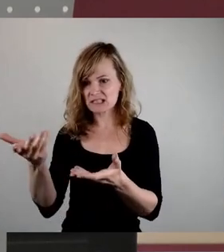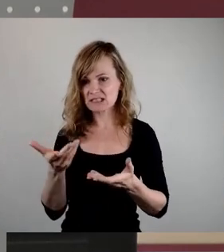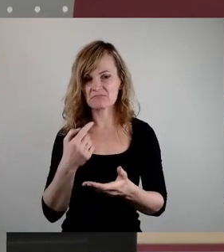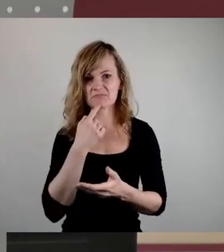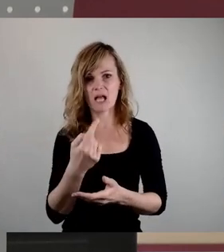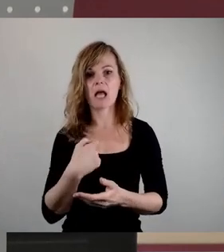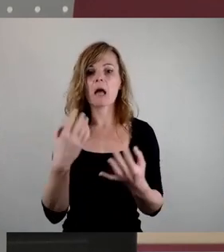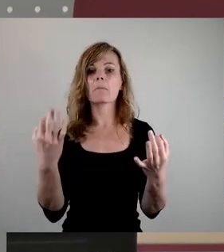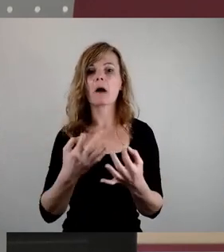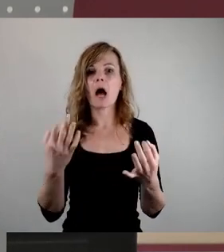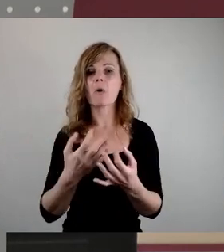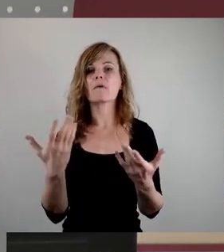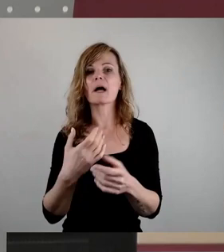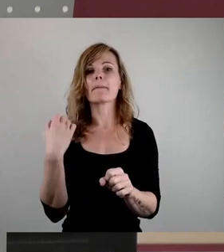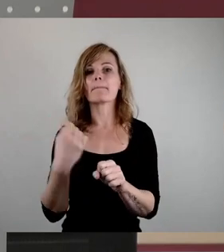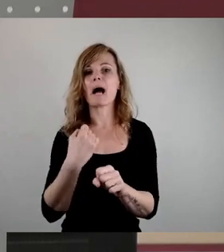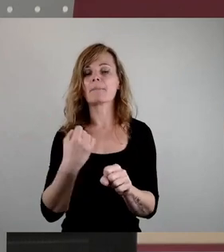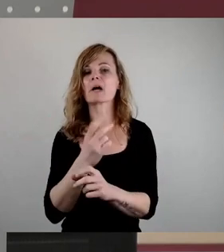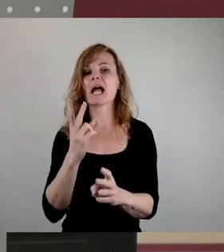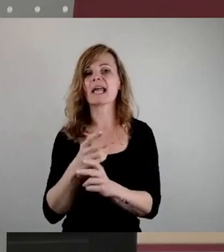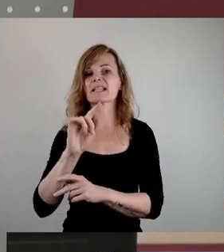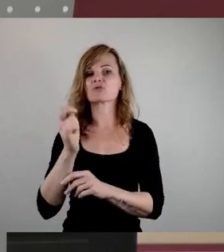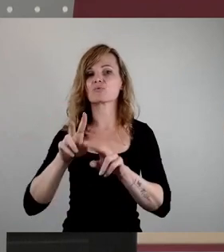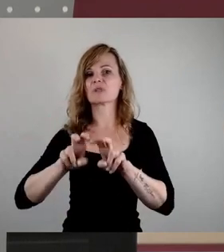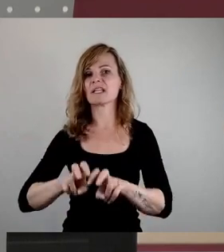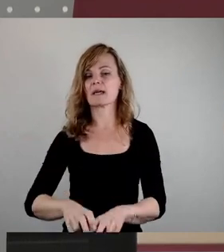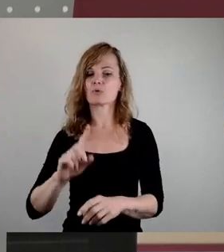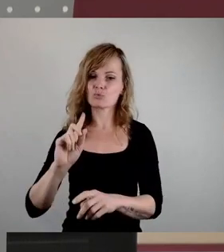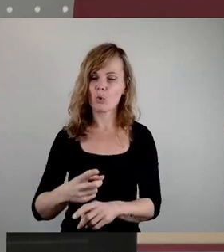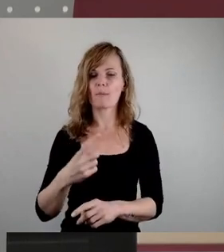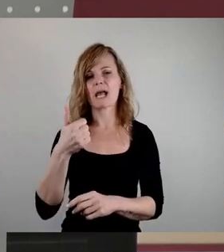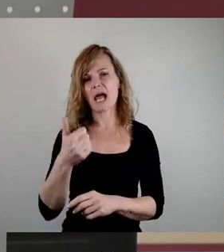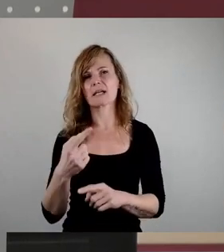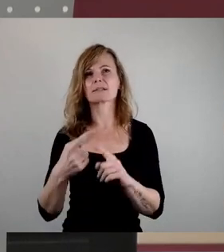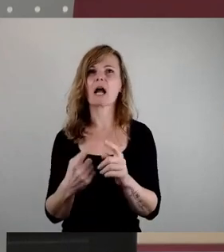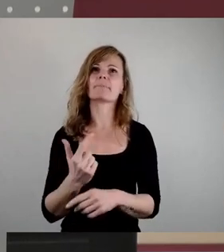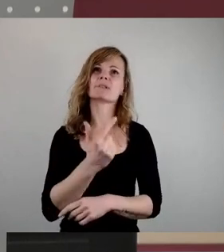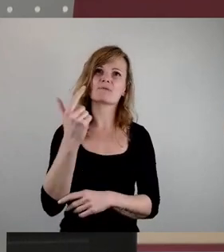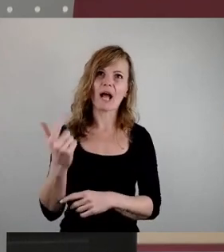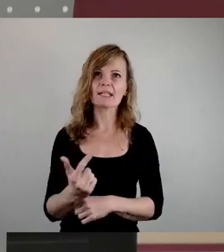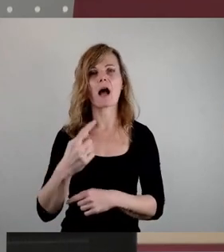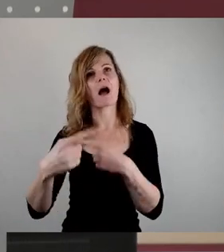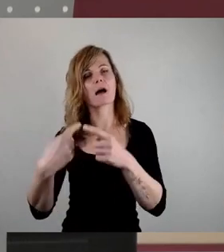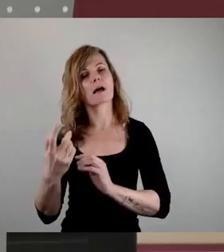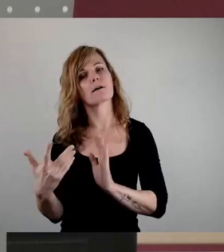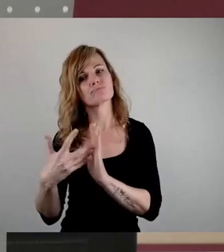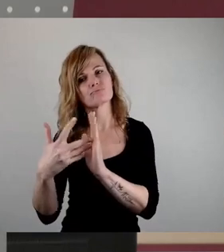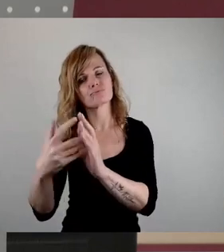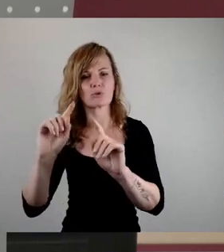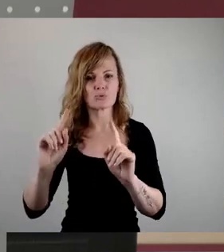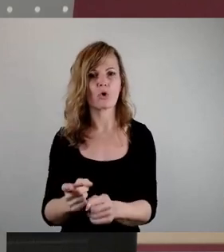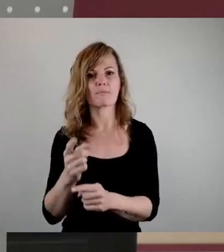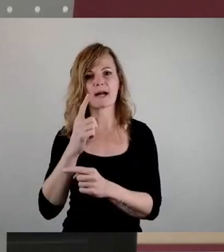eine Machbarkeitsstudie und die dauert vielleicht auch nochmal 1,5, vielleicht auch 2 Jahre, wenn wir das Ganze auch noch ordentlich ausschreiben